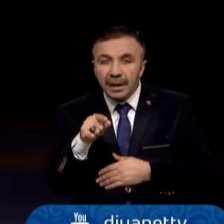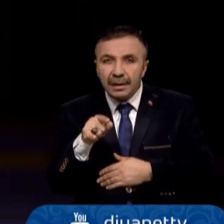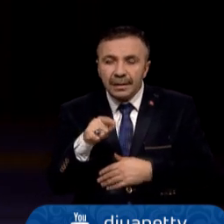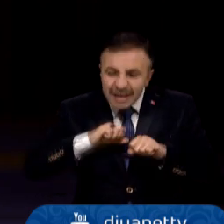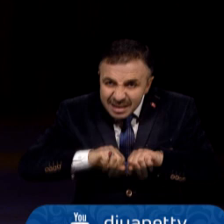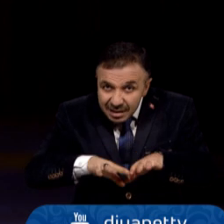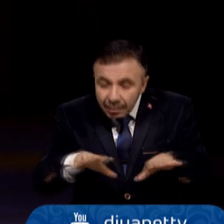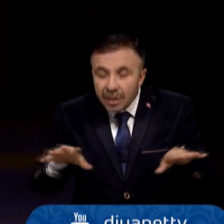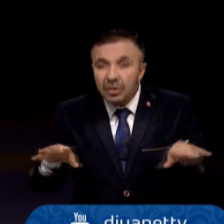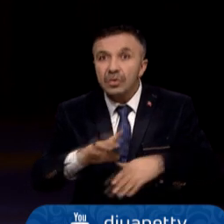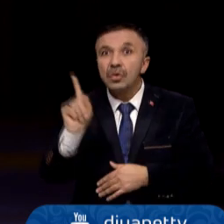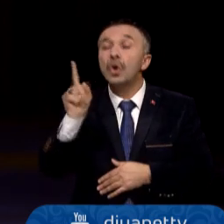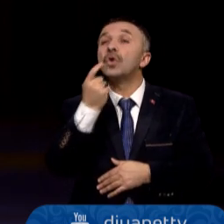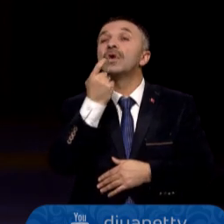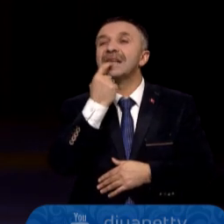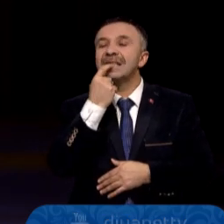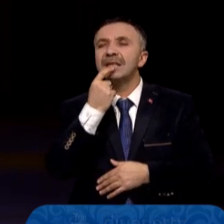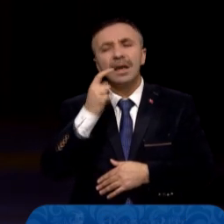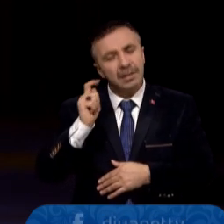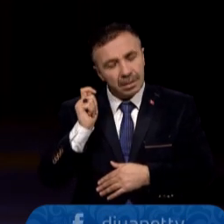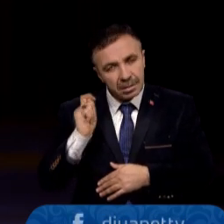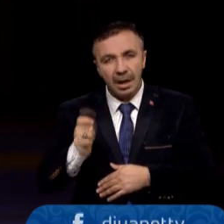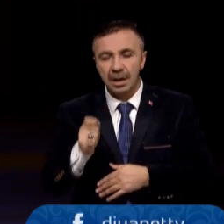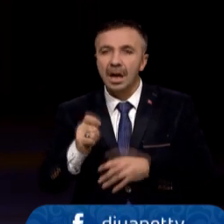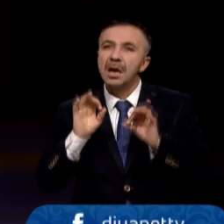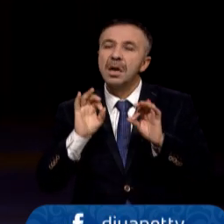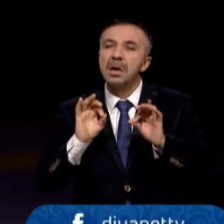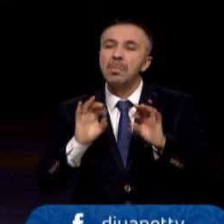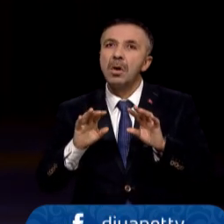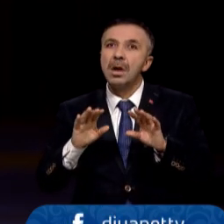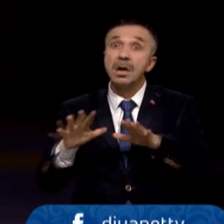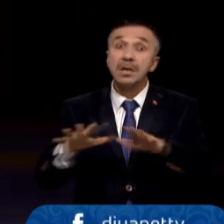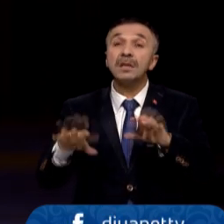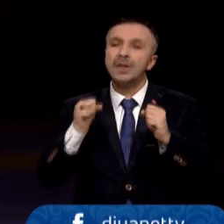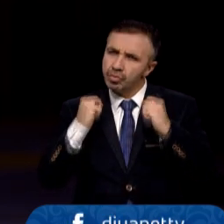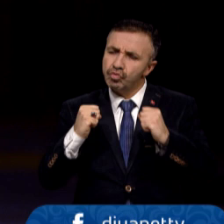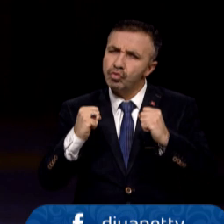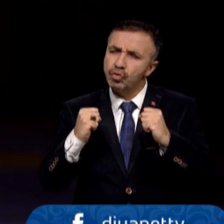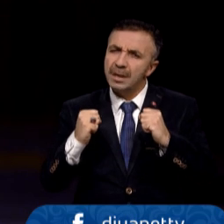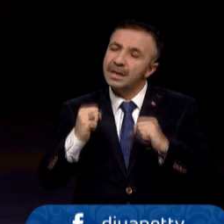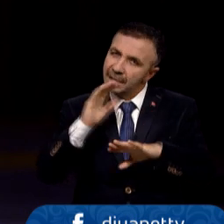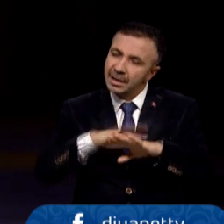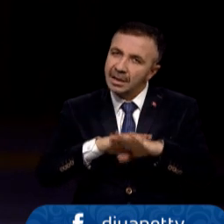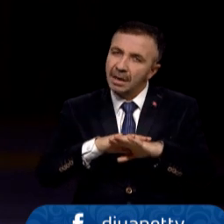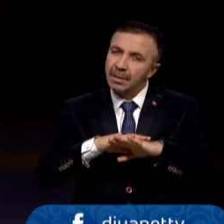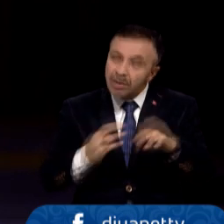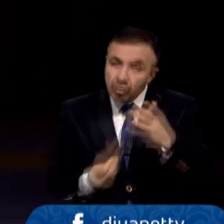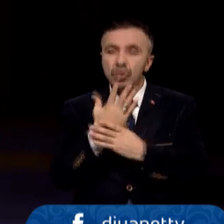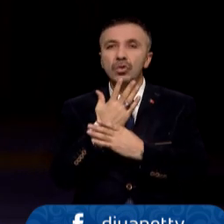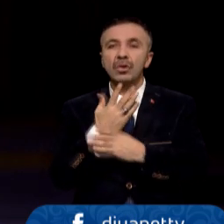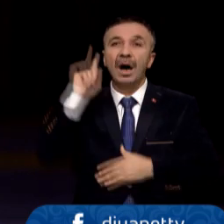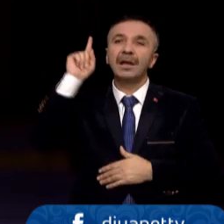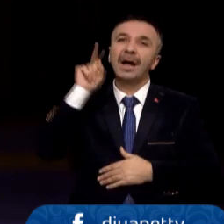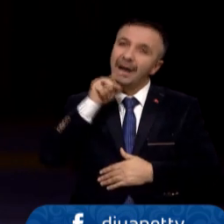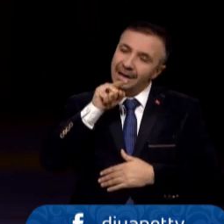şekilde böyle aynı oturuyor On senede hakikaten böyle sarsılmaya cak bir yapı